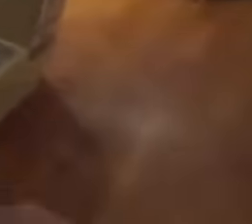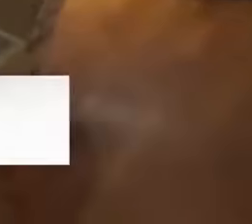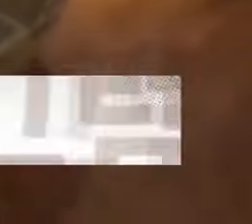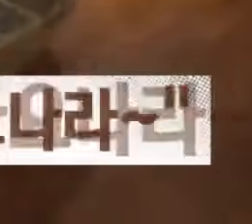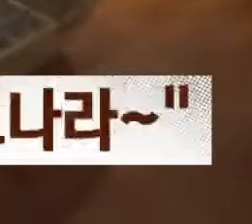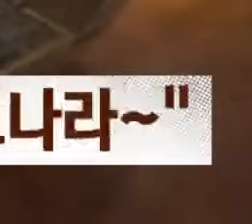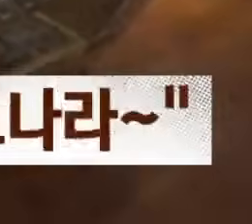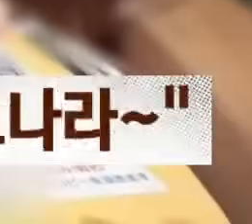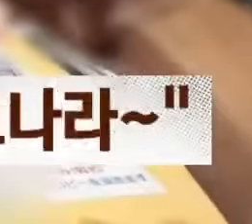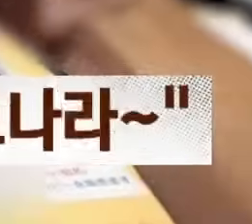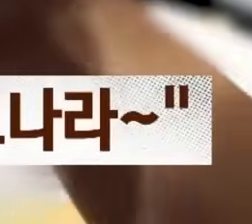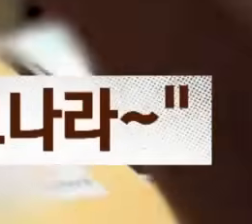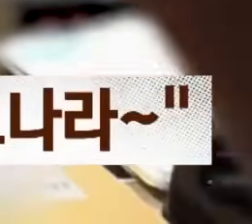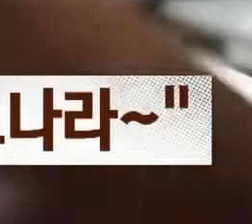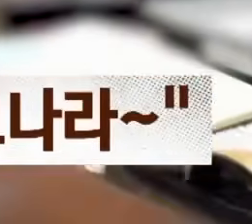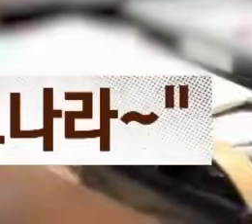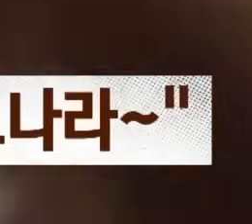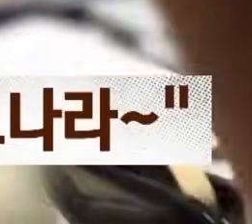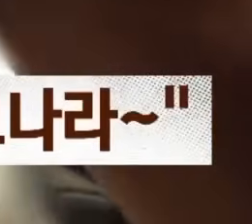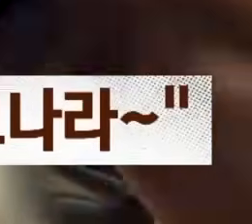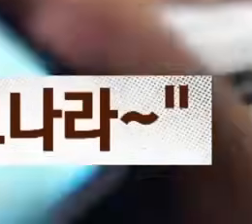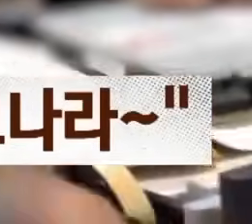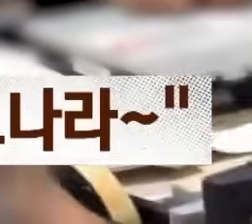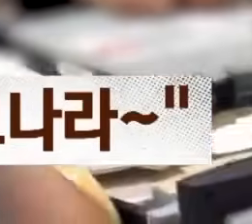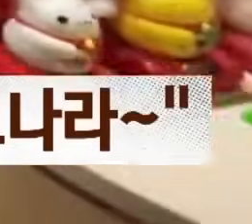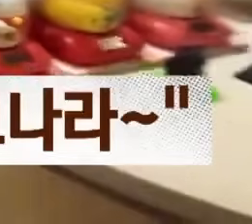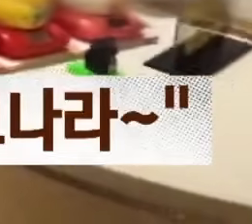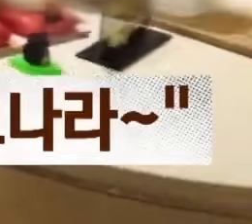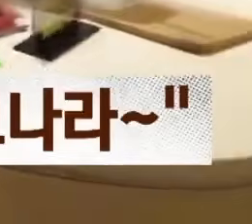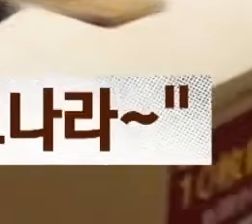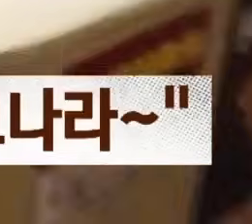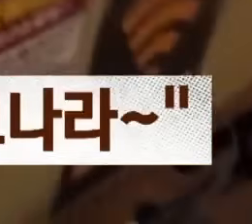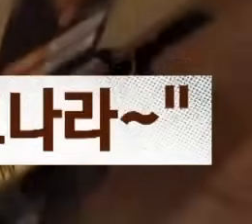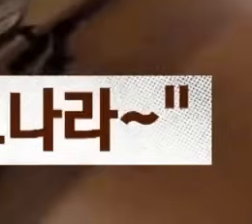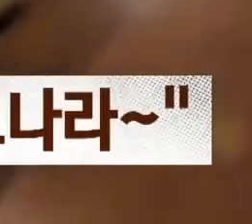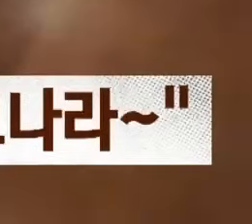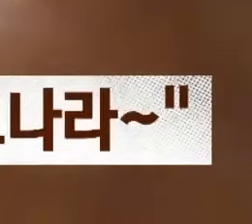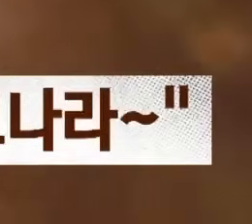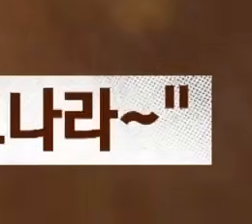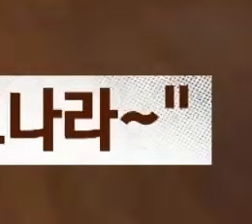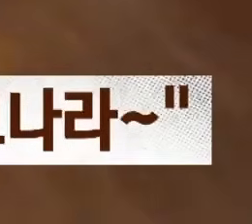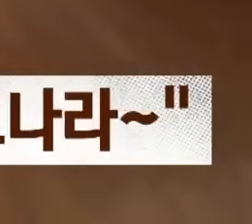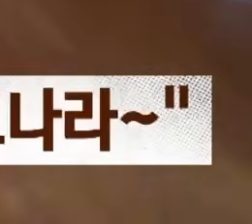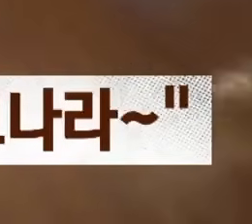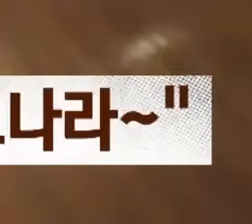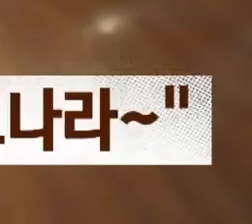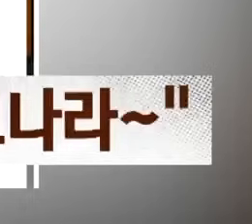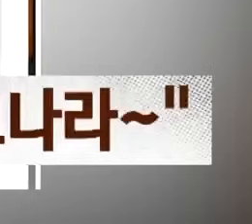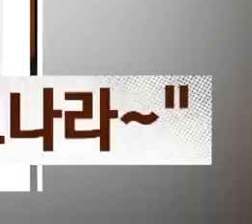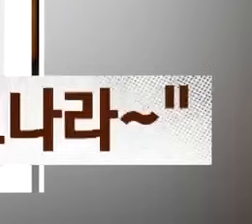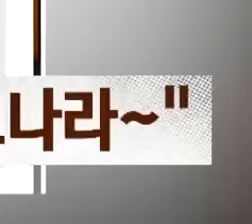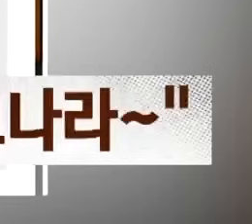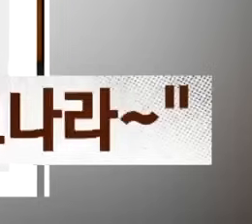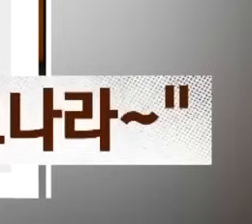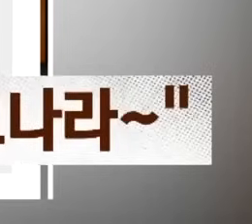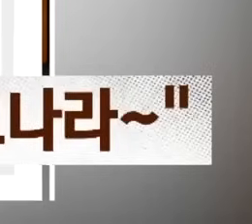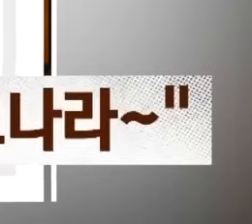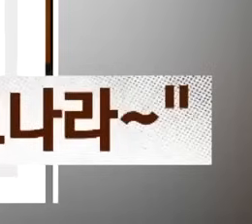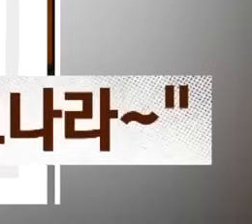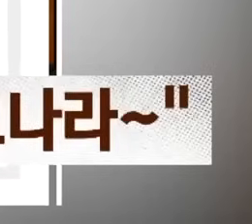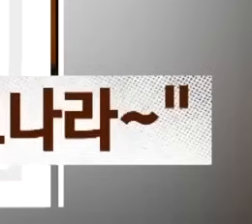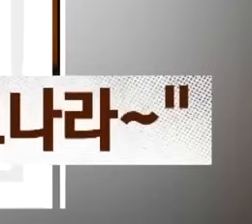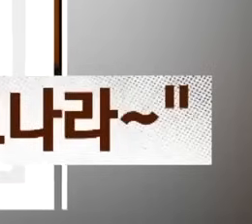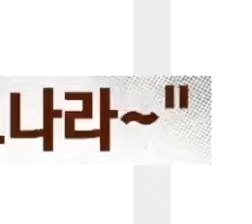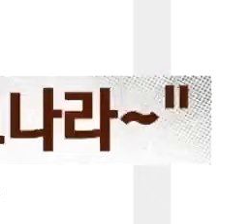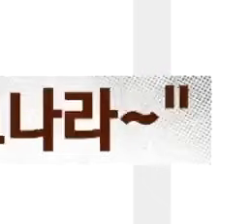일본의 한 호텔에서 일본어를 못한다는 이유로 한국인 여행객의 입시를 거부한 사실이 알려져 논란입니다. 해당 호텔은